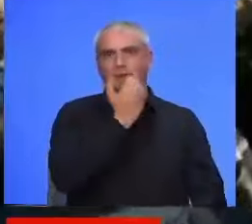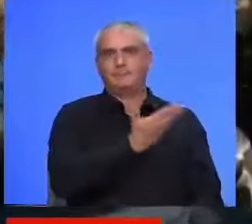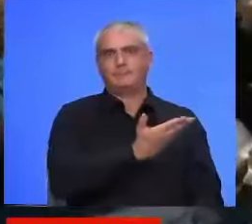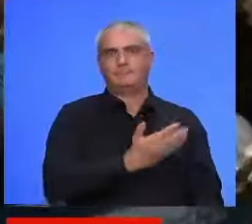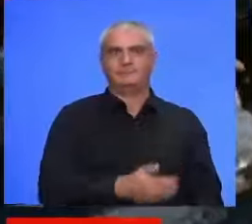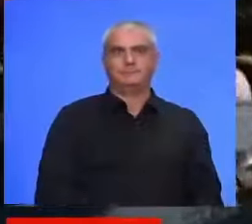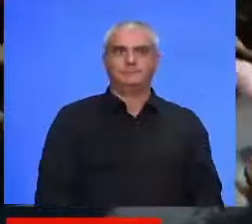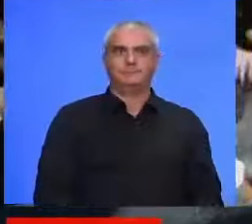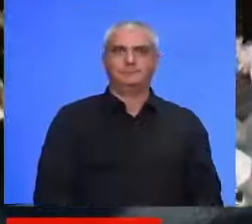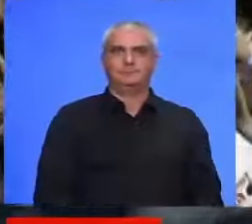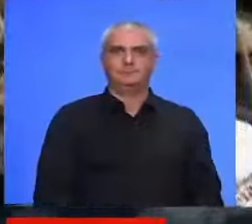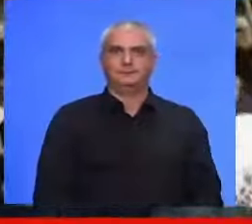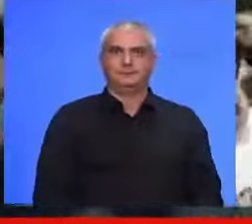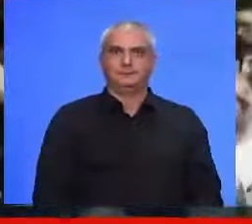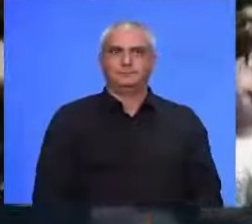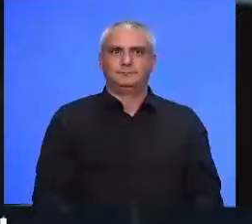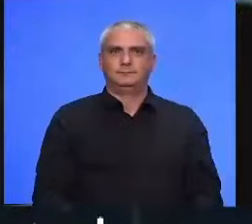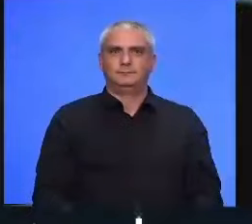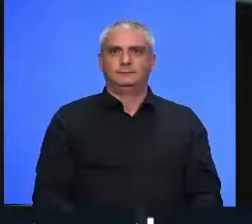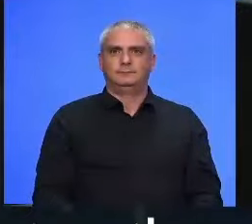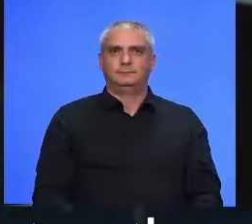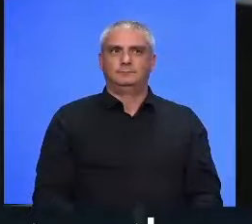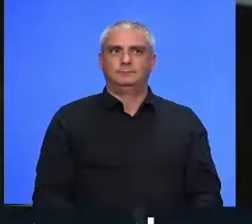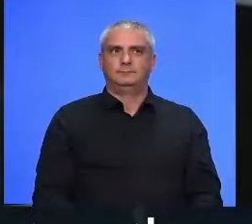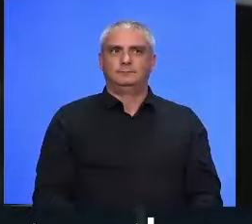חמאס.